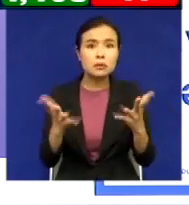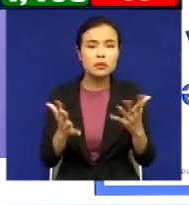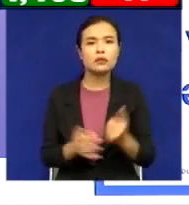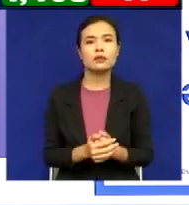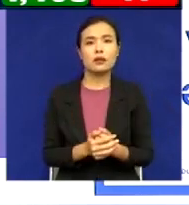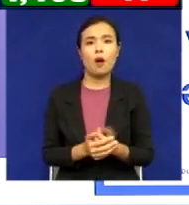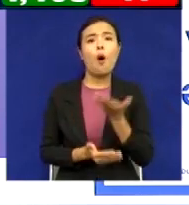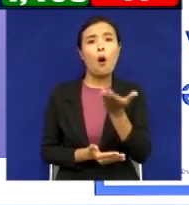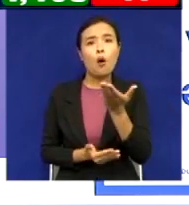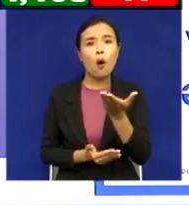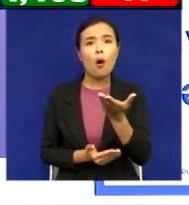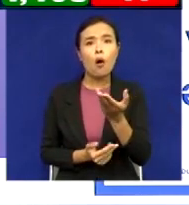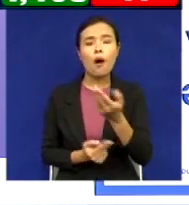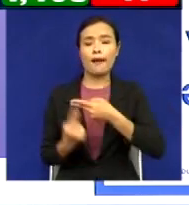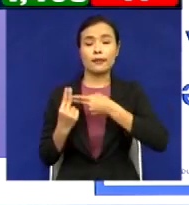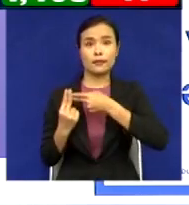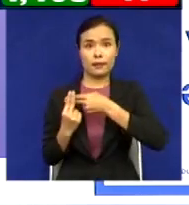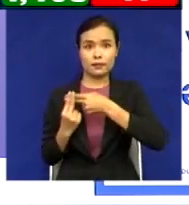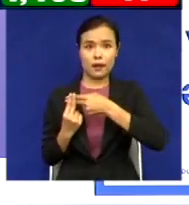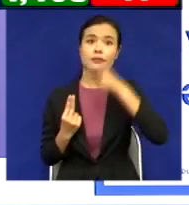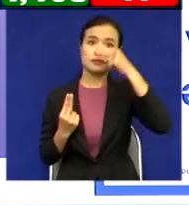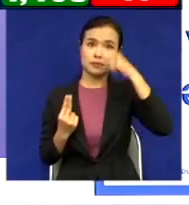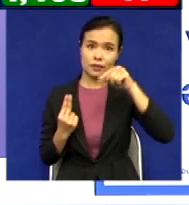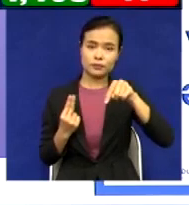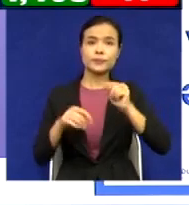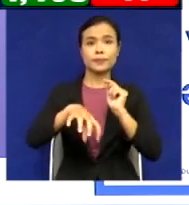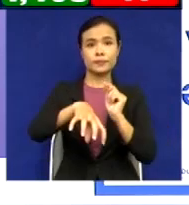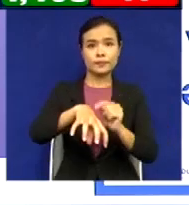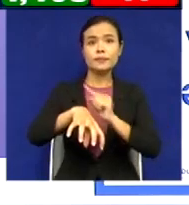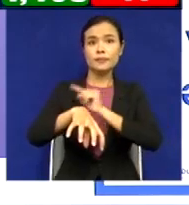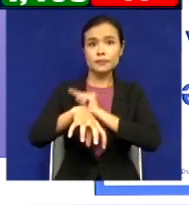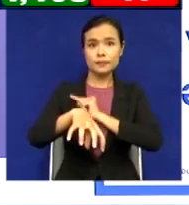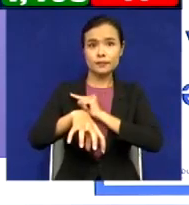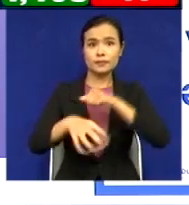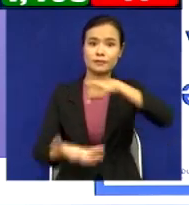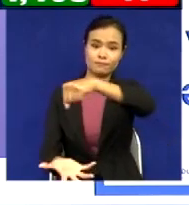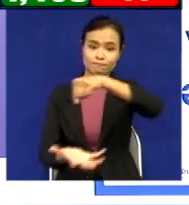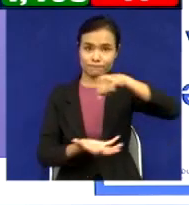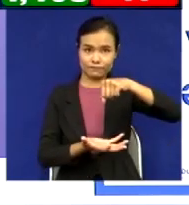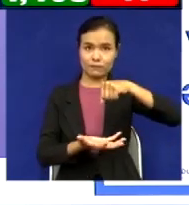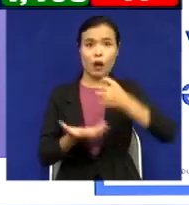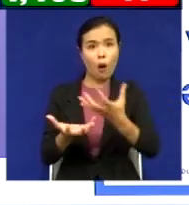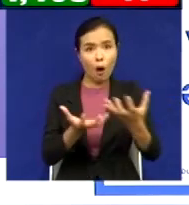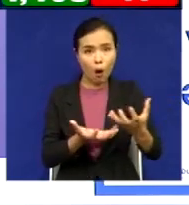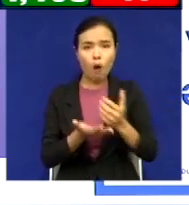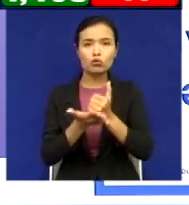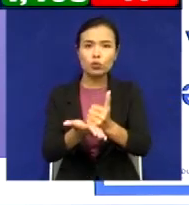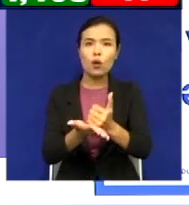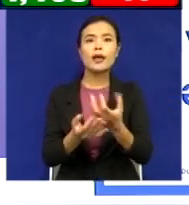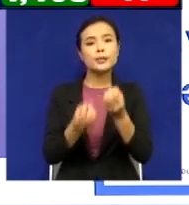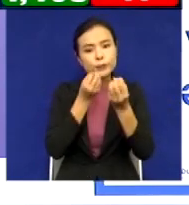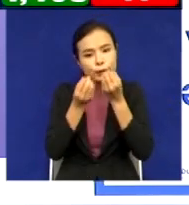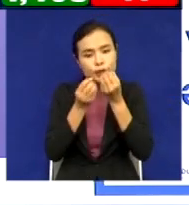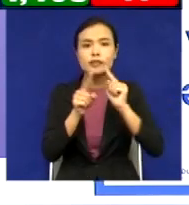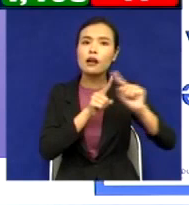ภากาชาดซึ่งเป็นหน่วยงานที่รับผิดชอบเรื่องถุงยางชีพโดยเฉพาะเนี่ยขอให้เขากำหนดว่าในจังหวัดนั้นๆเ